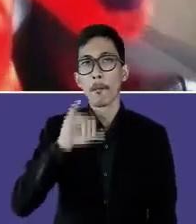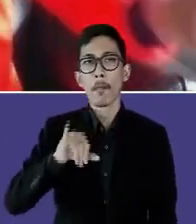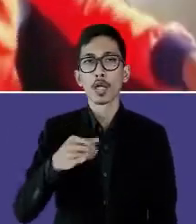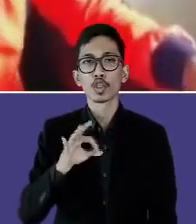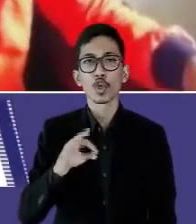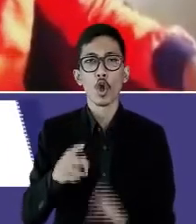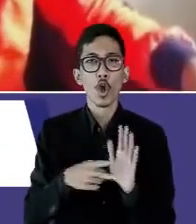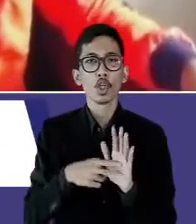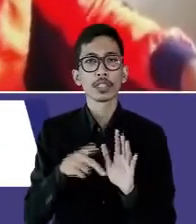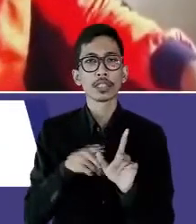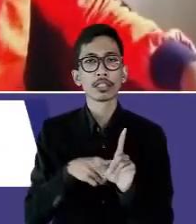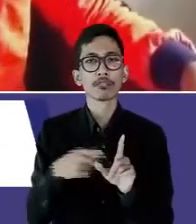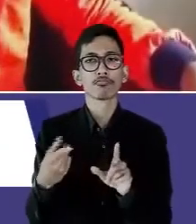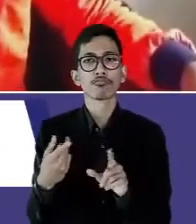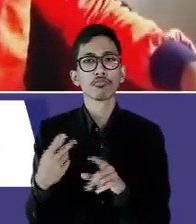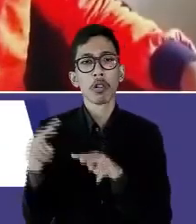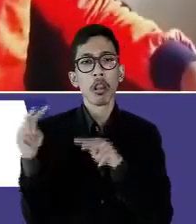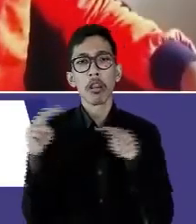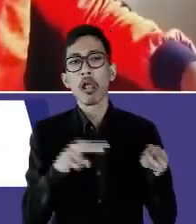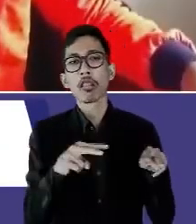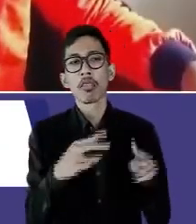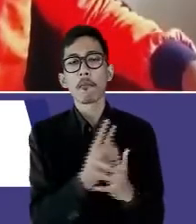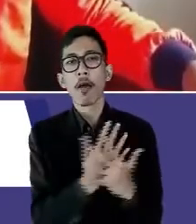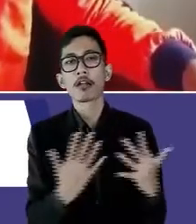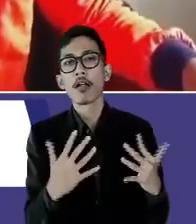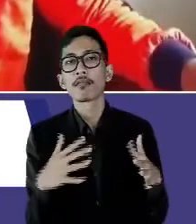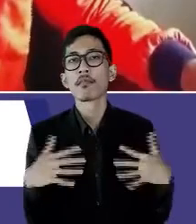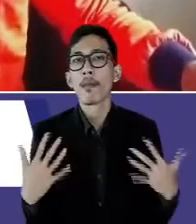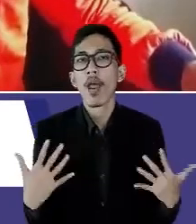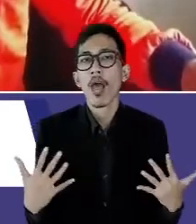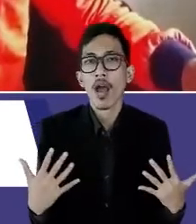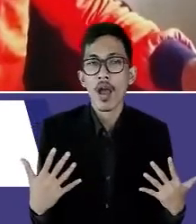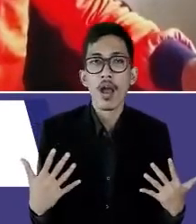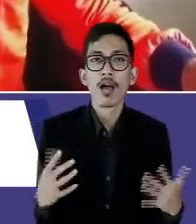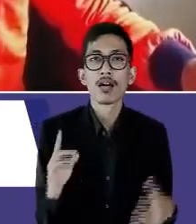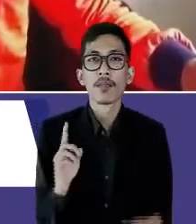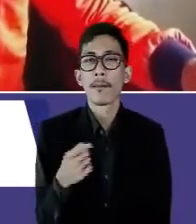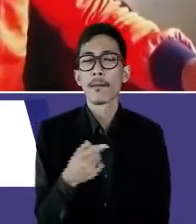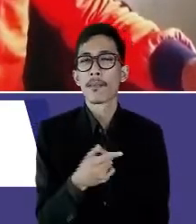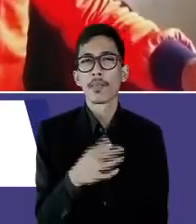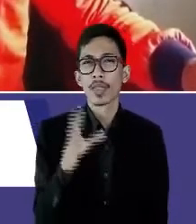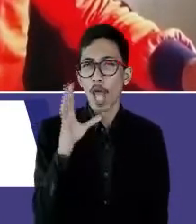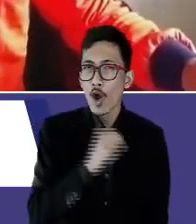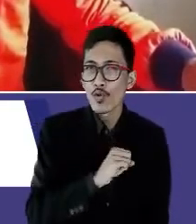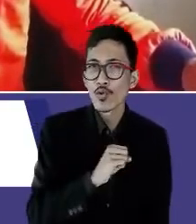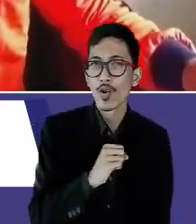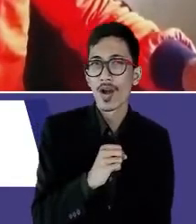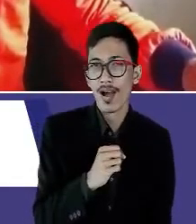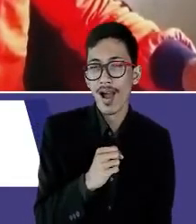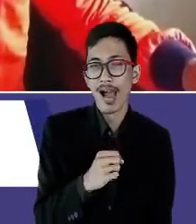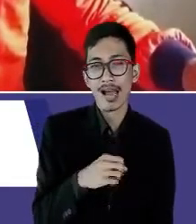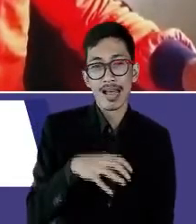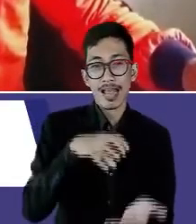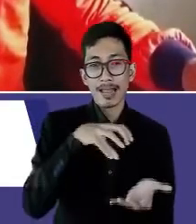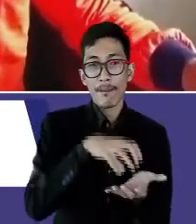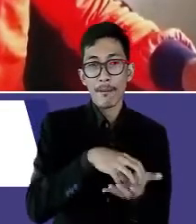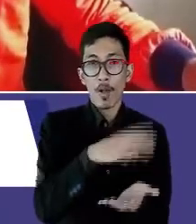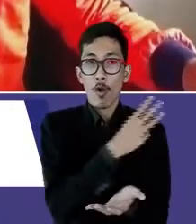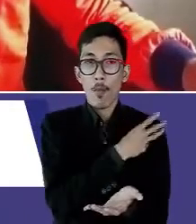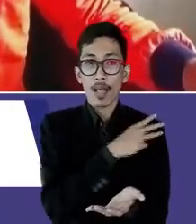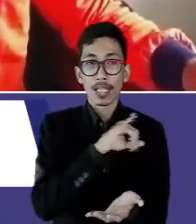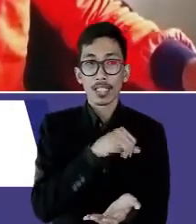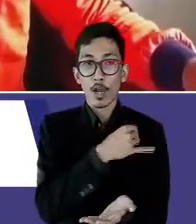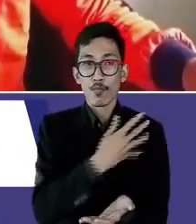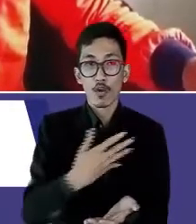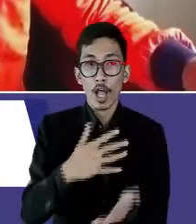BBBD Kota Jayapura. Nah ini supaya kita tahu bahwa upaya ini kan bukan hanya dilakukan di Kabupaten Jayapura, tapi di